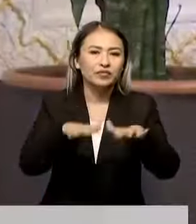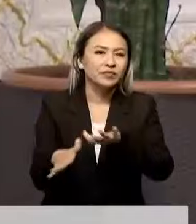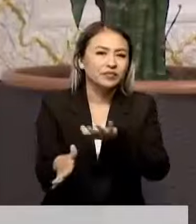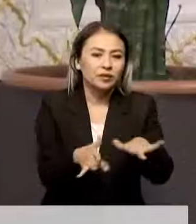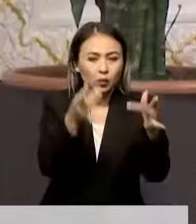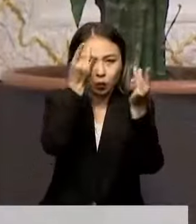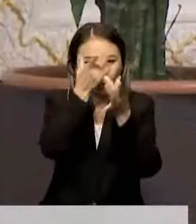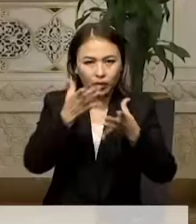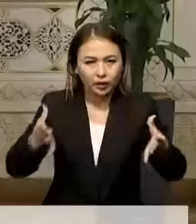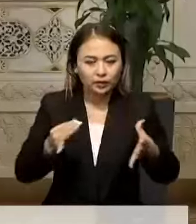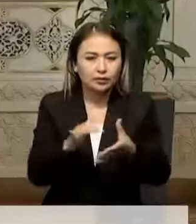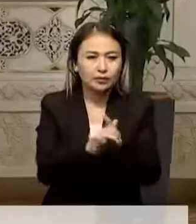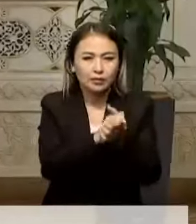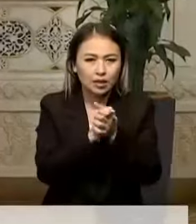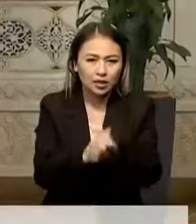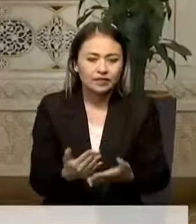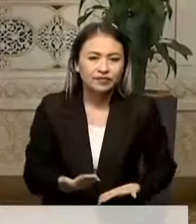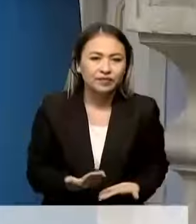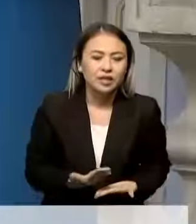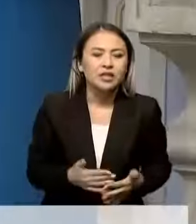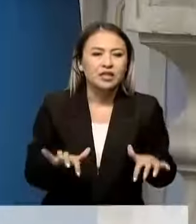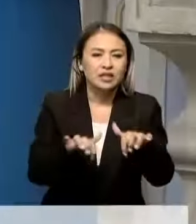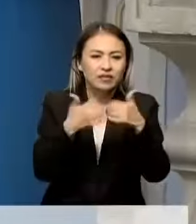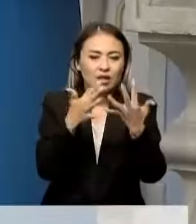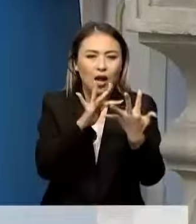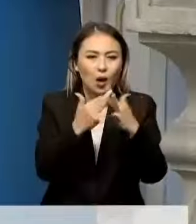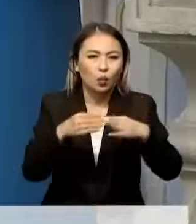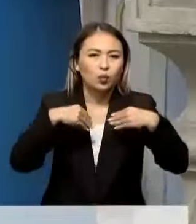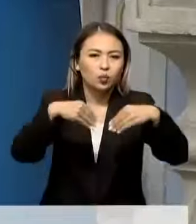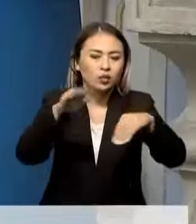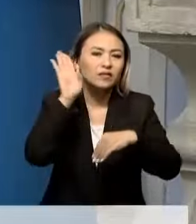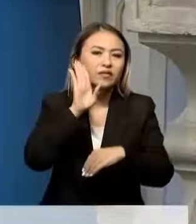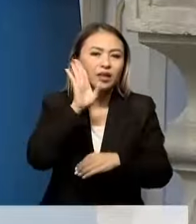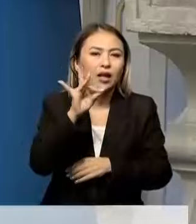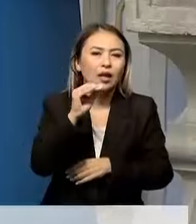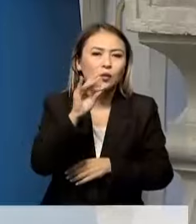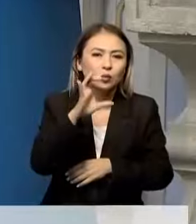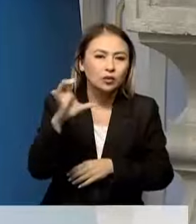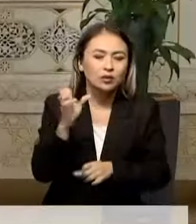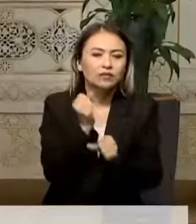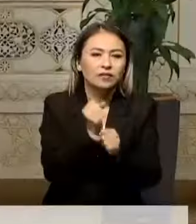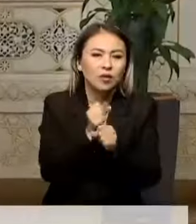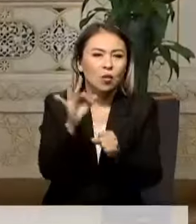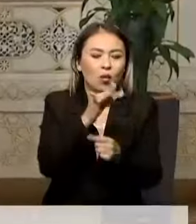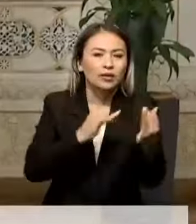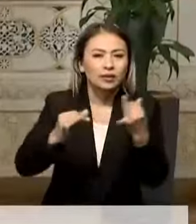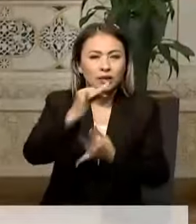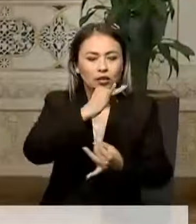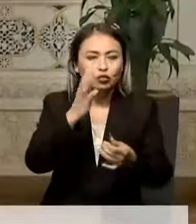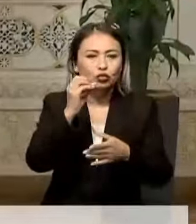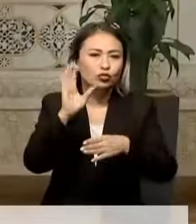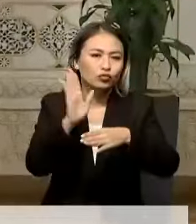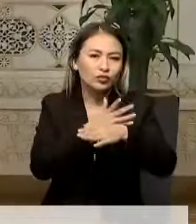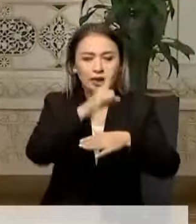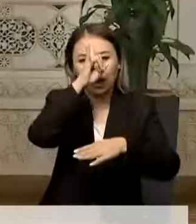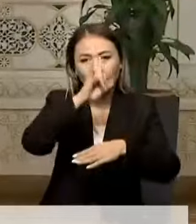мәдени гуманитарлық ынтымақтастық, сондай-ақ цифрландыру, ауыл шаруашылығы мен су ресурстары саласындағы ықпалдастық мәселелер талқыланды. Бұдан бөлек